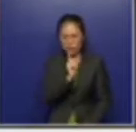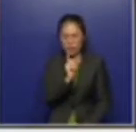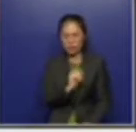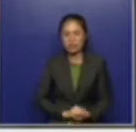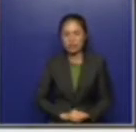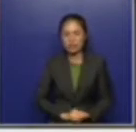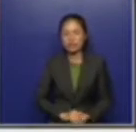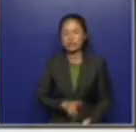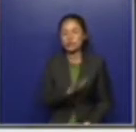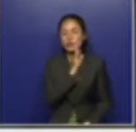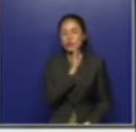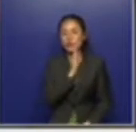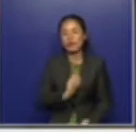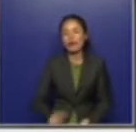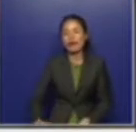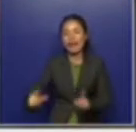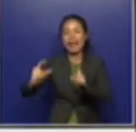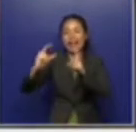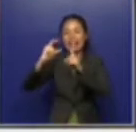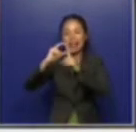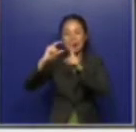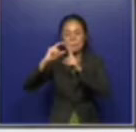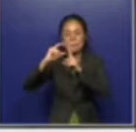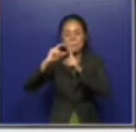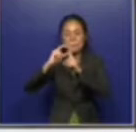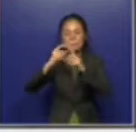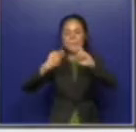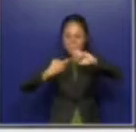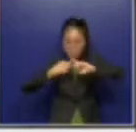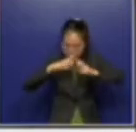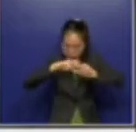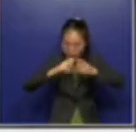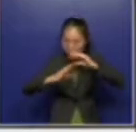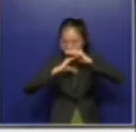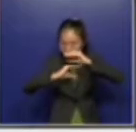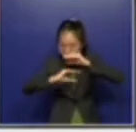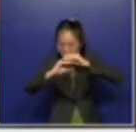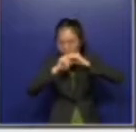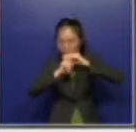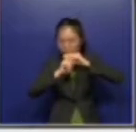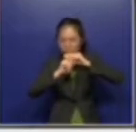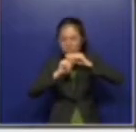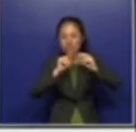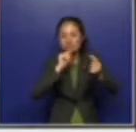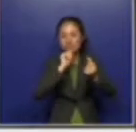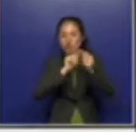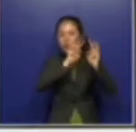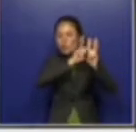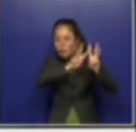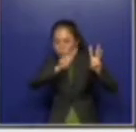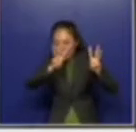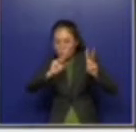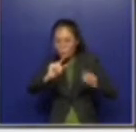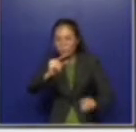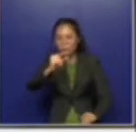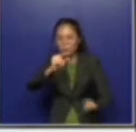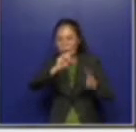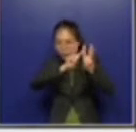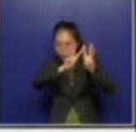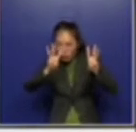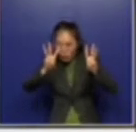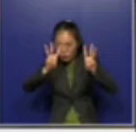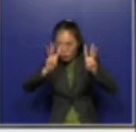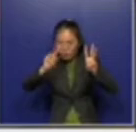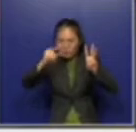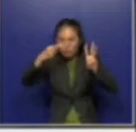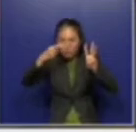คีย์คำว่าปัญหาของกสทช.ท่านจะเห็นเลยครับขึ้นใน Google Search เยอะมากไม่ว่าจะเป็นเรื่อง